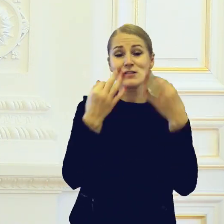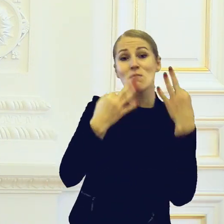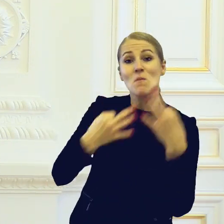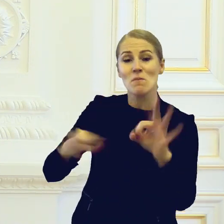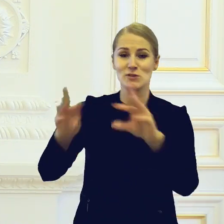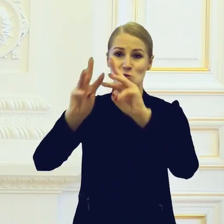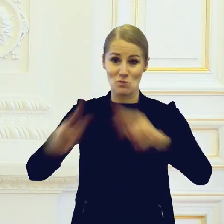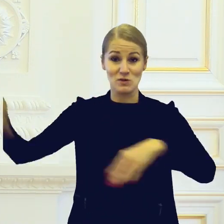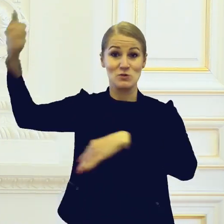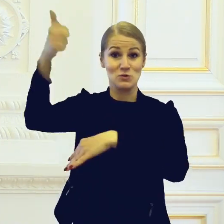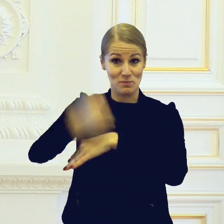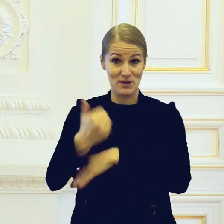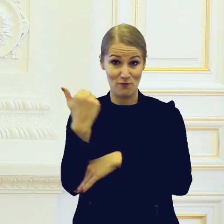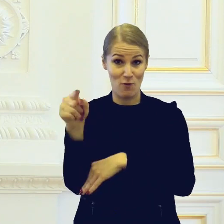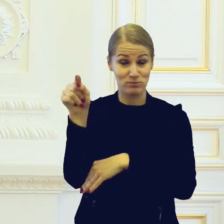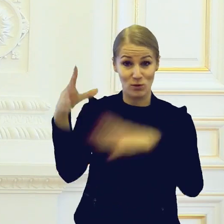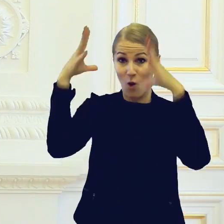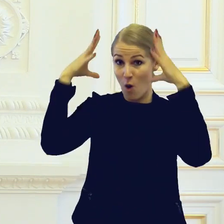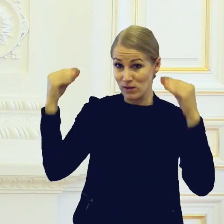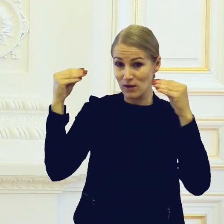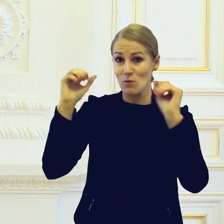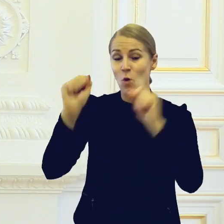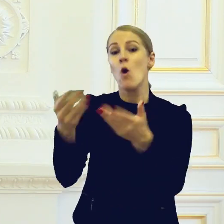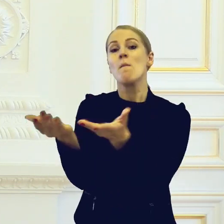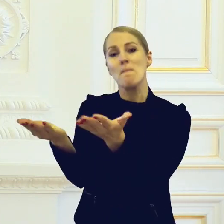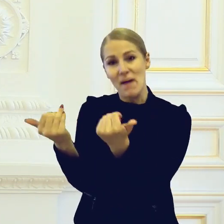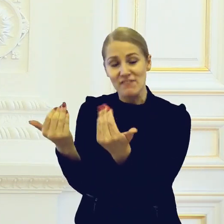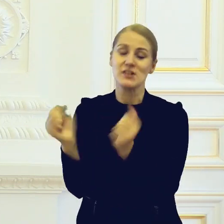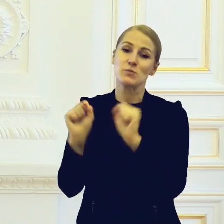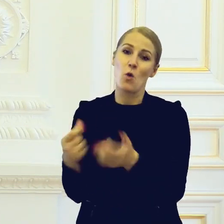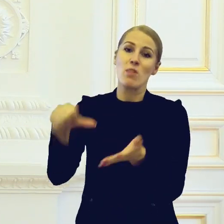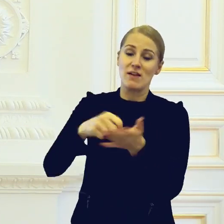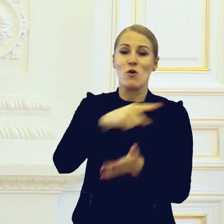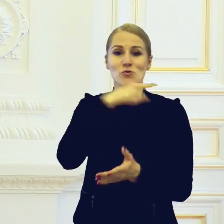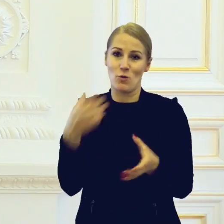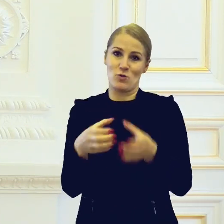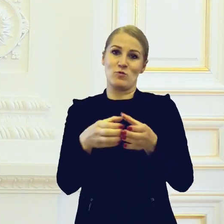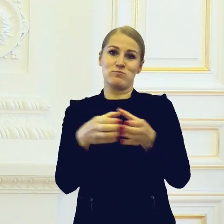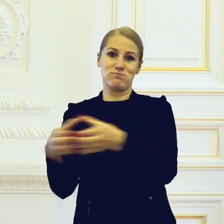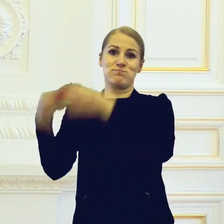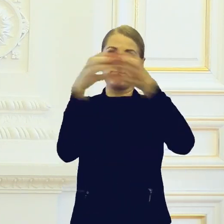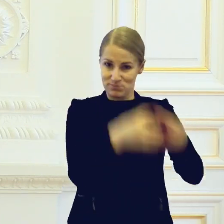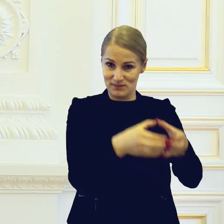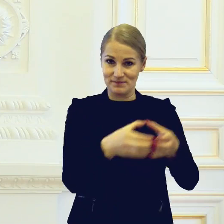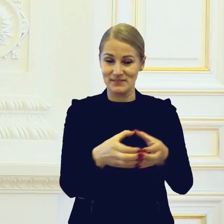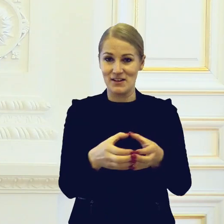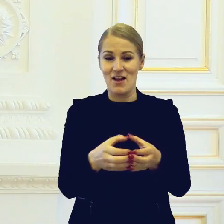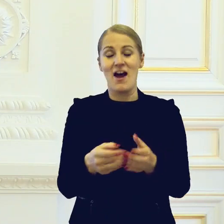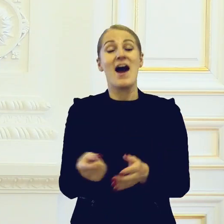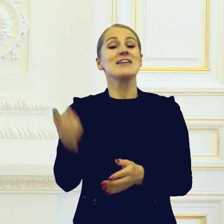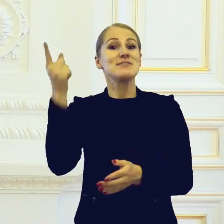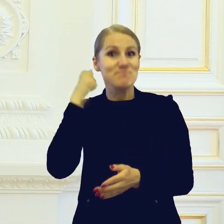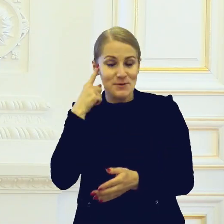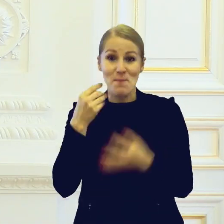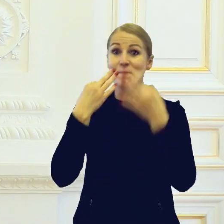Markui, kad mes galėtume tų karių priimti ir daugiau. Ir manau, kad mano pasiūlymas buvo